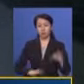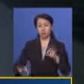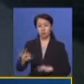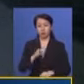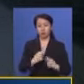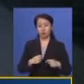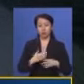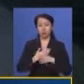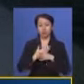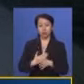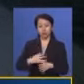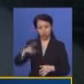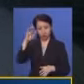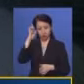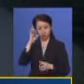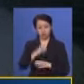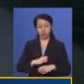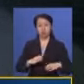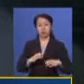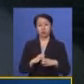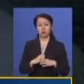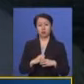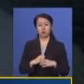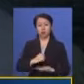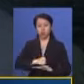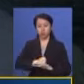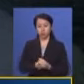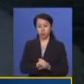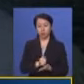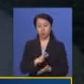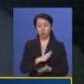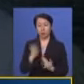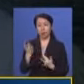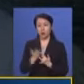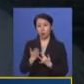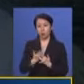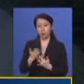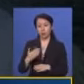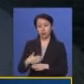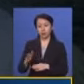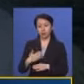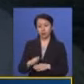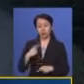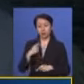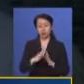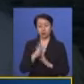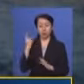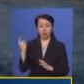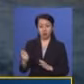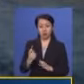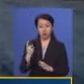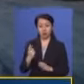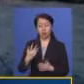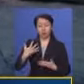реализуется при поддержке государства. Одобрено льготный кредит через аграрную кредитную корпорацию.